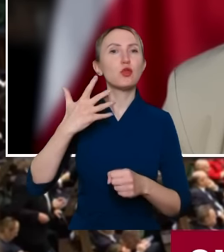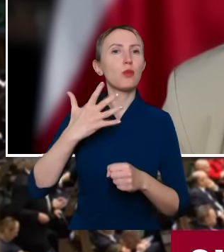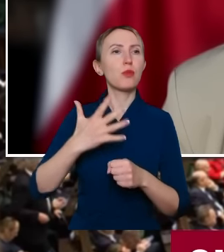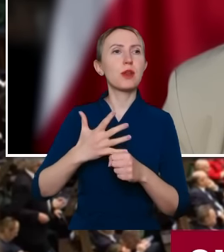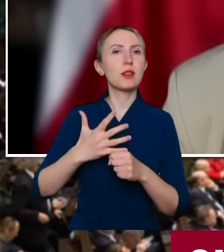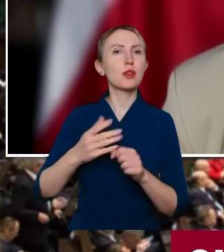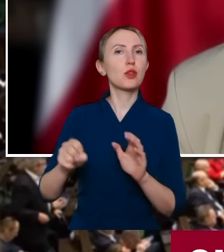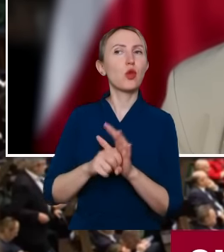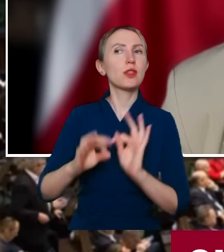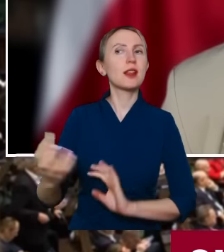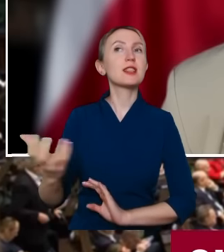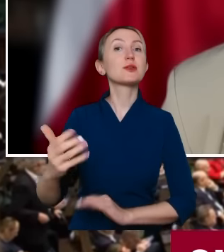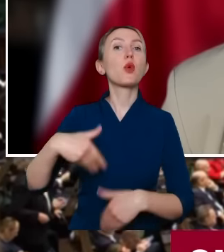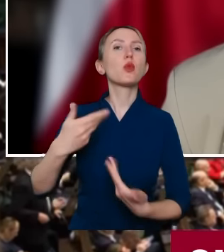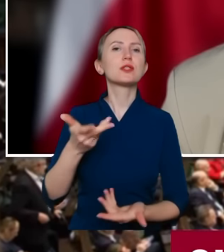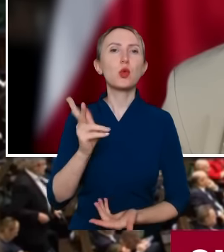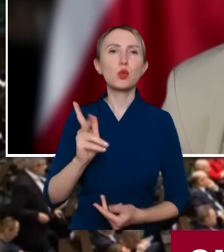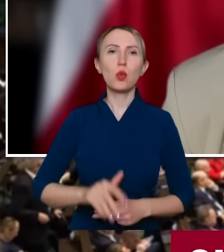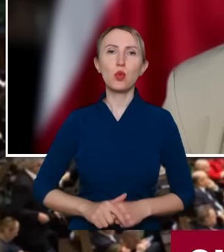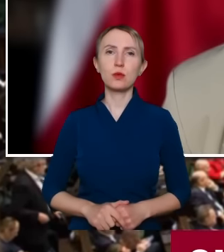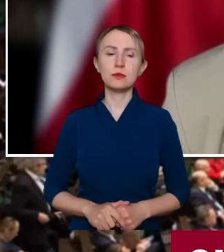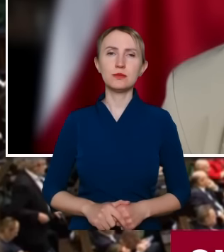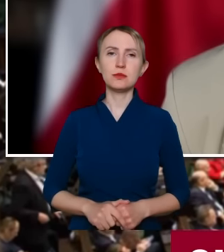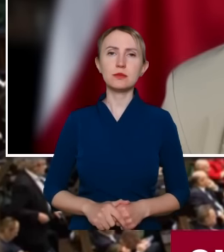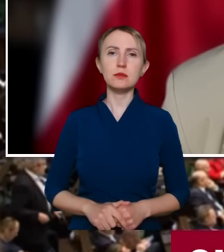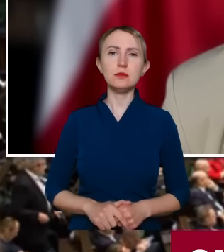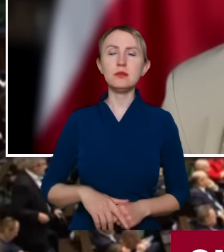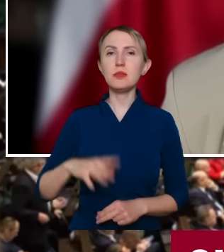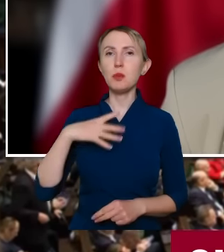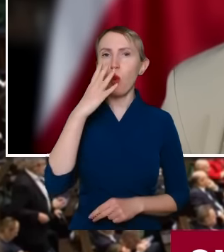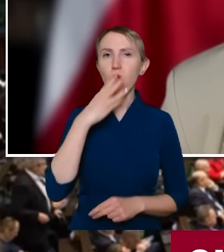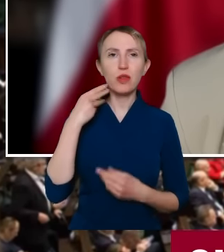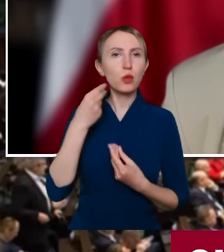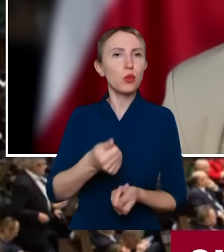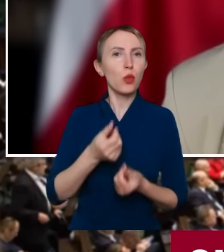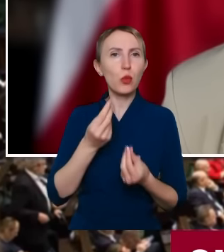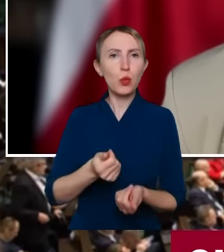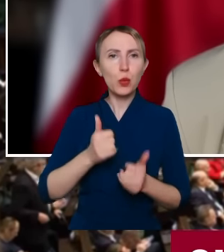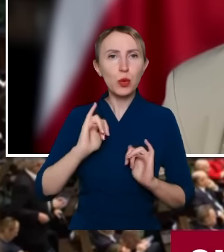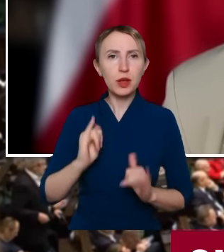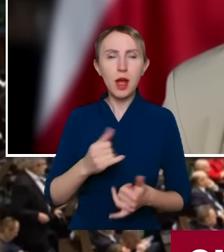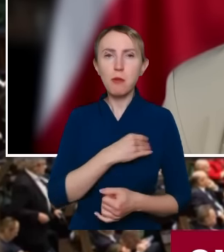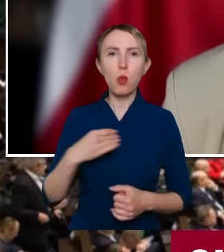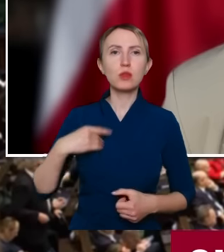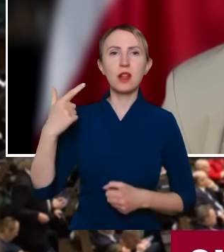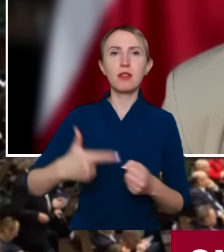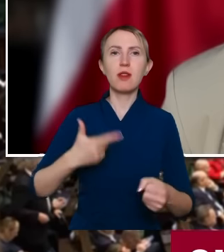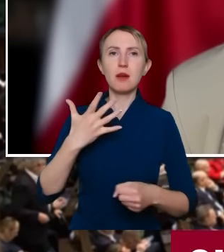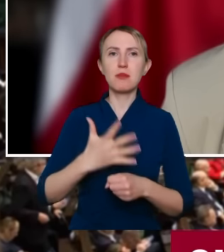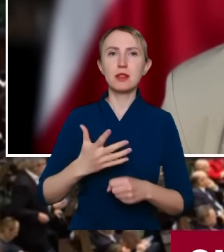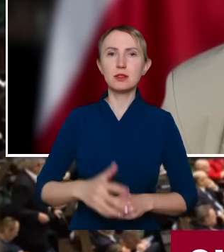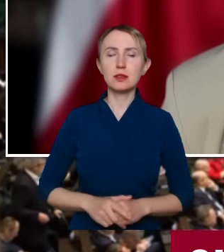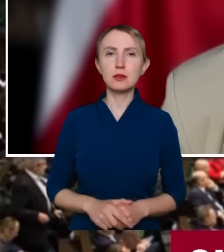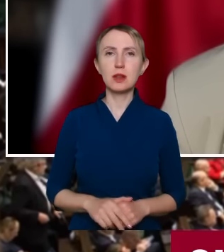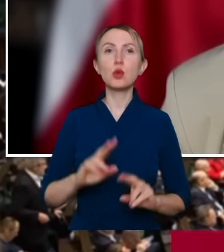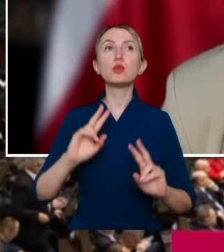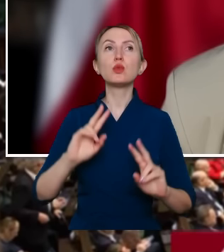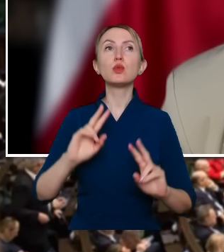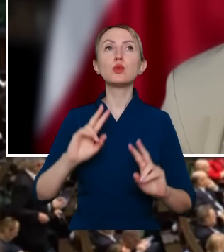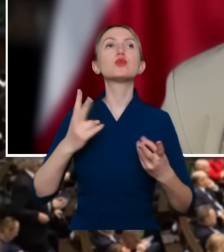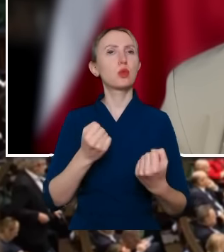pory sponsorował Jak wyglądało finansowanie Polski 2050 Skąd były ogromne